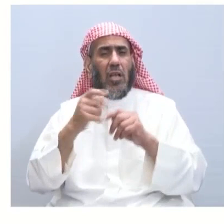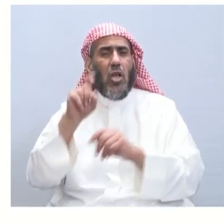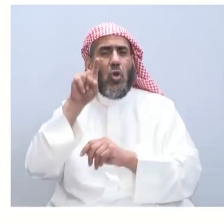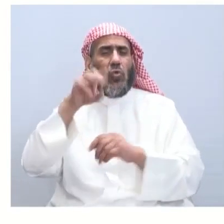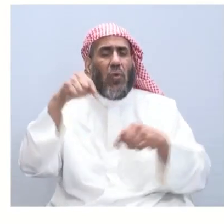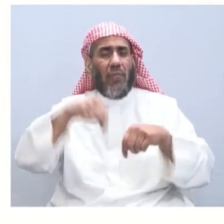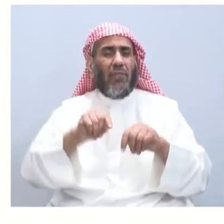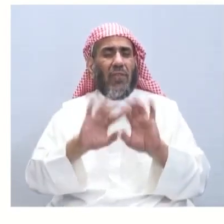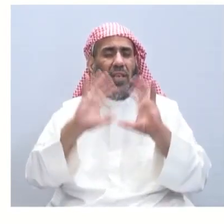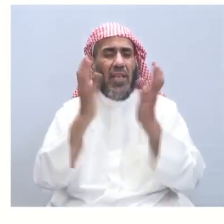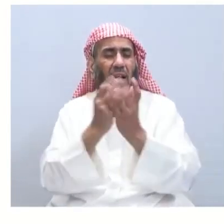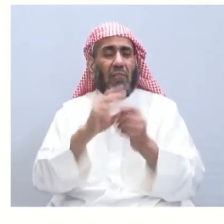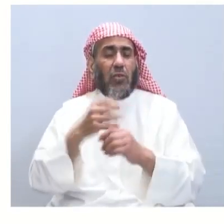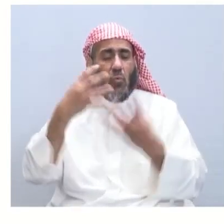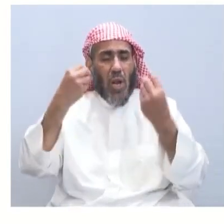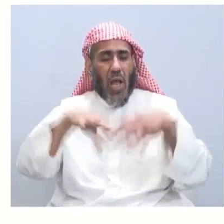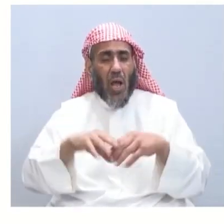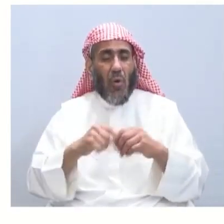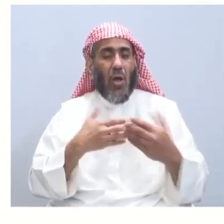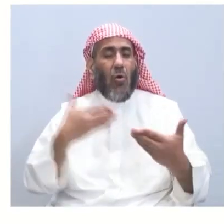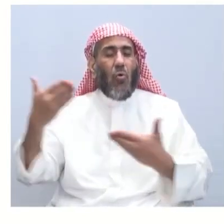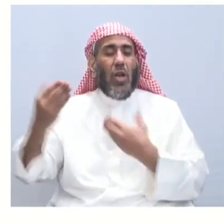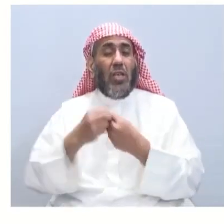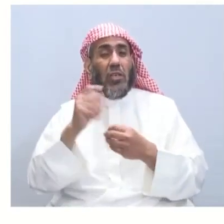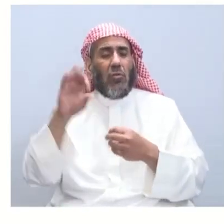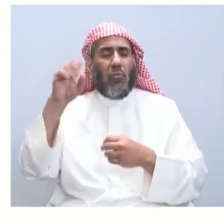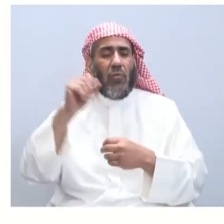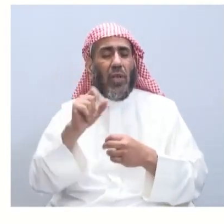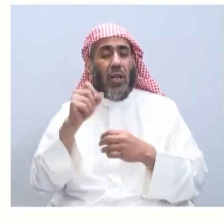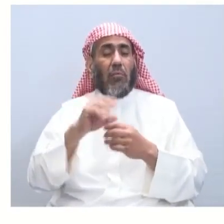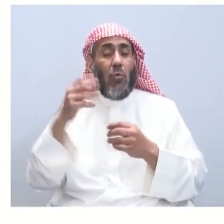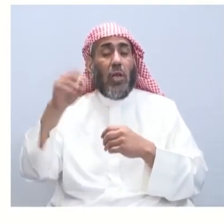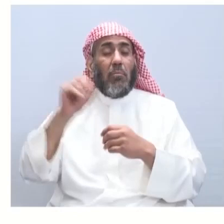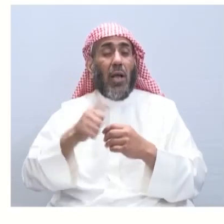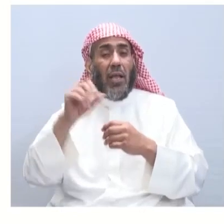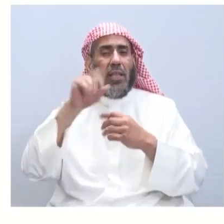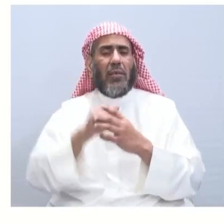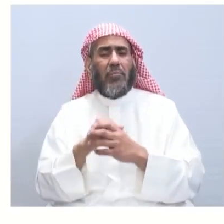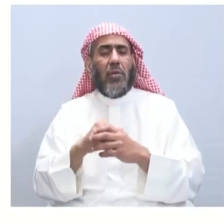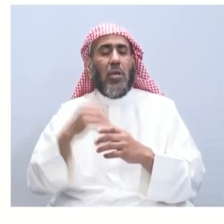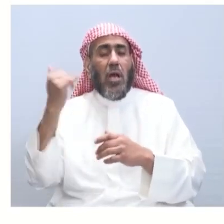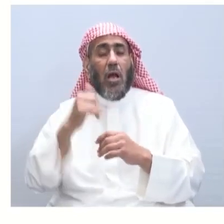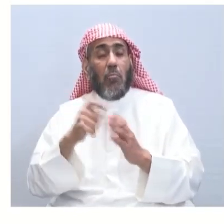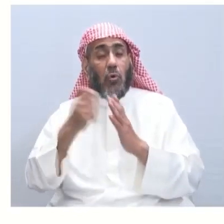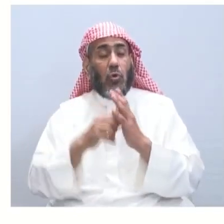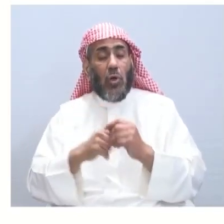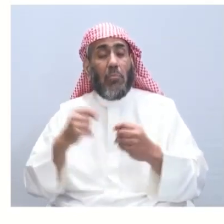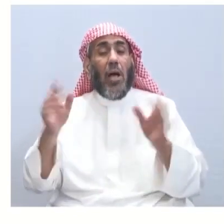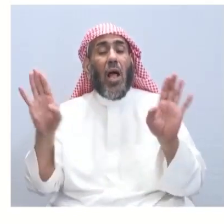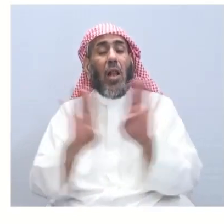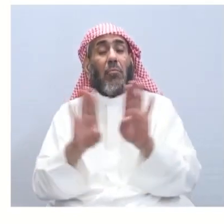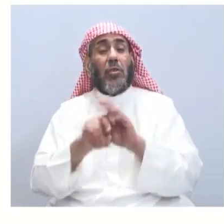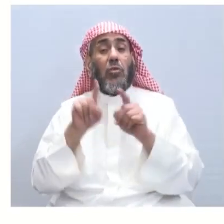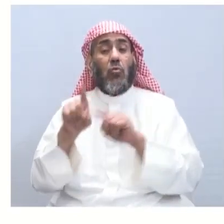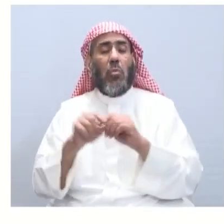قفص والهاويه والعشره الطيبه ويعد توفيق الحكيم وعلي احمد باكثير اهم الكتاب المسرحيين